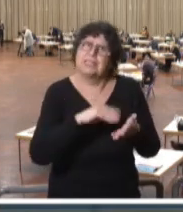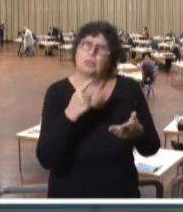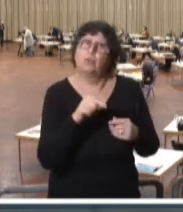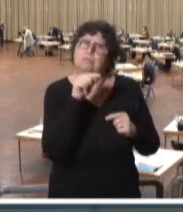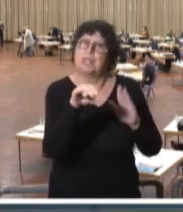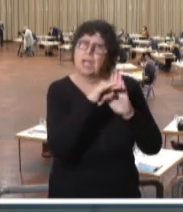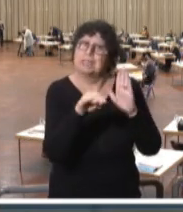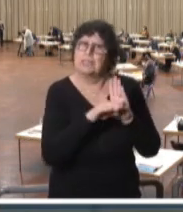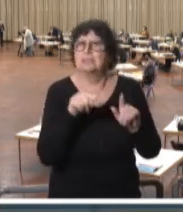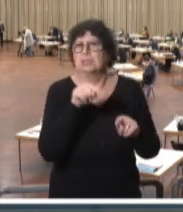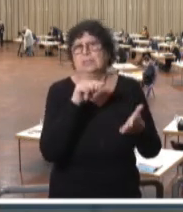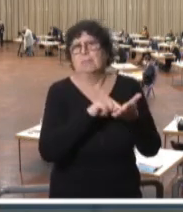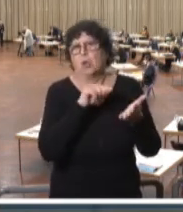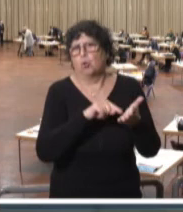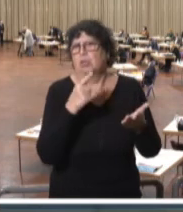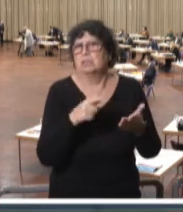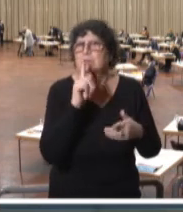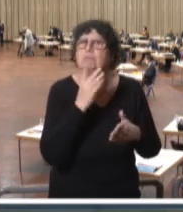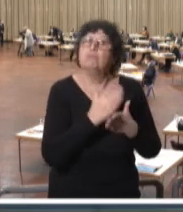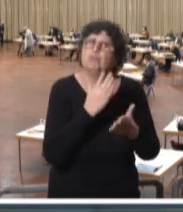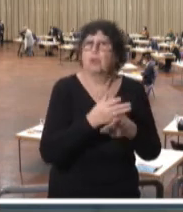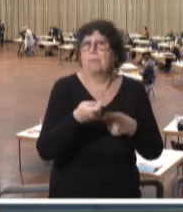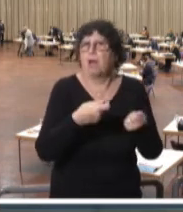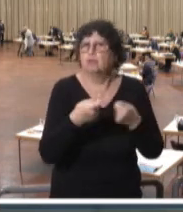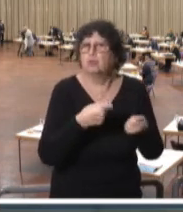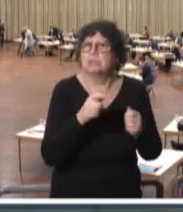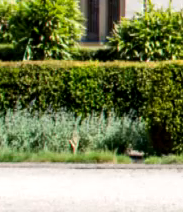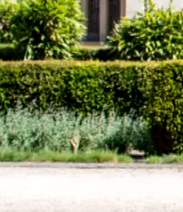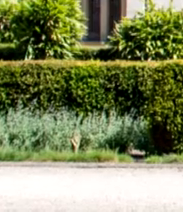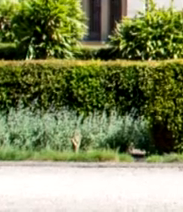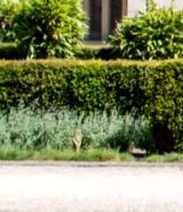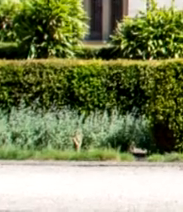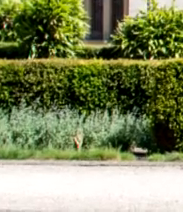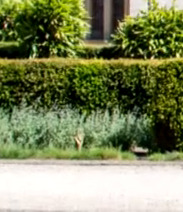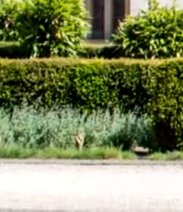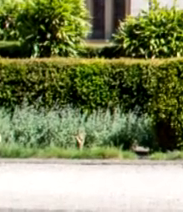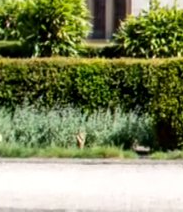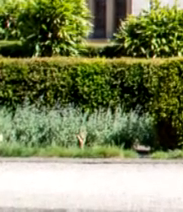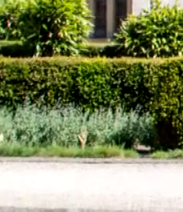Gesetz aus diesem Grund, wie auch schon im Ausschuss, heute ablehnen. Ich danke Ihnen.